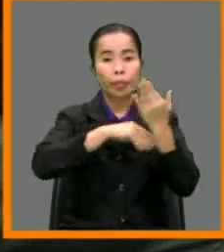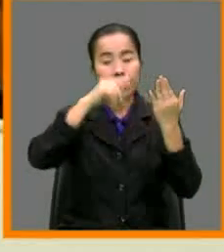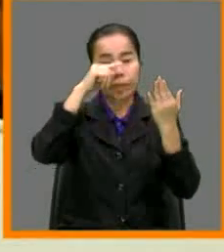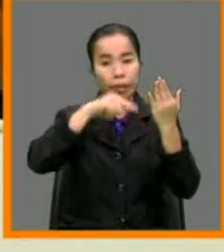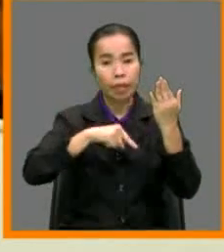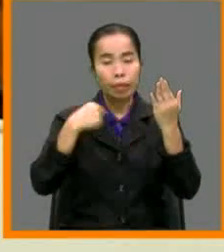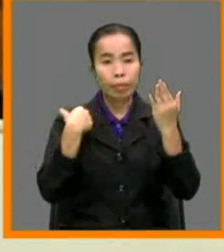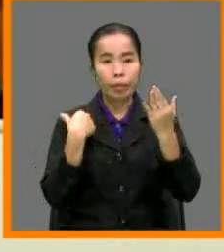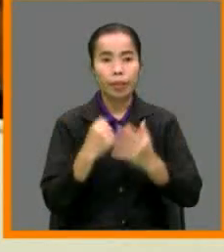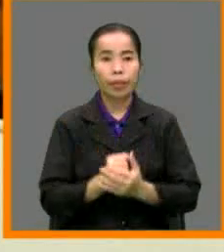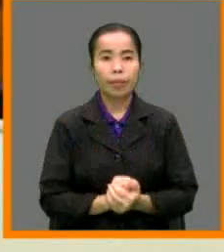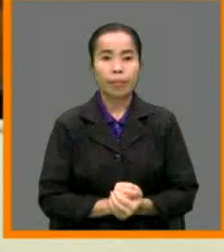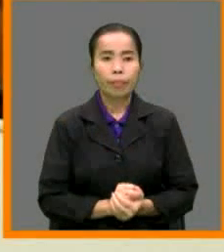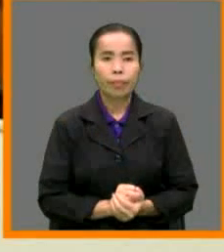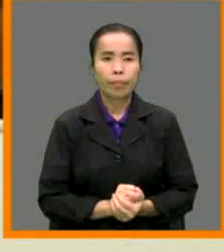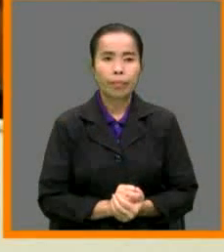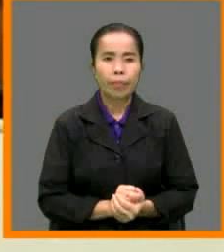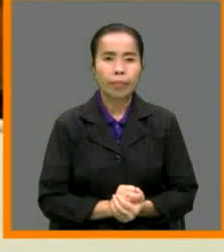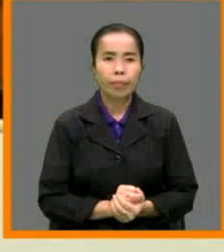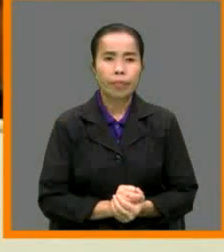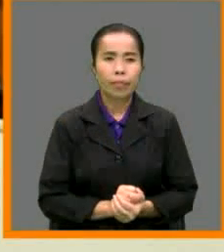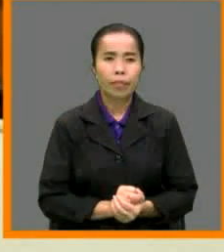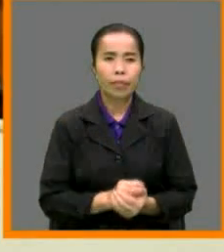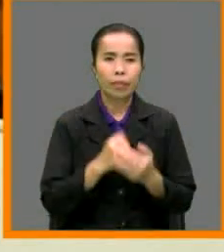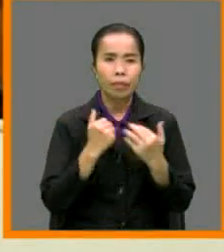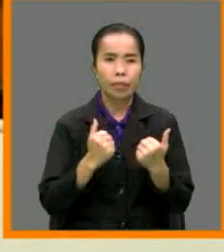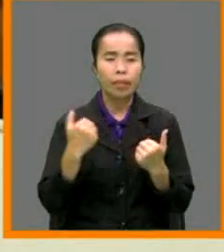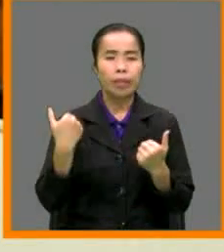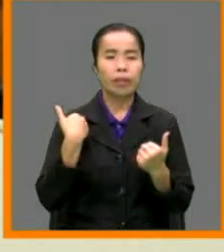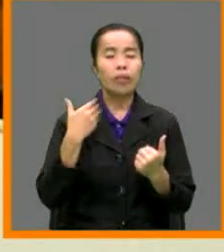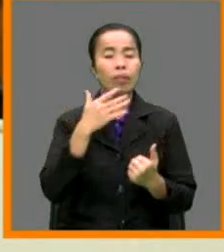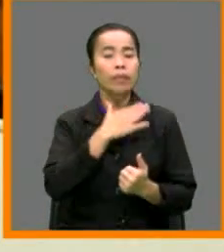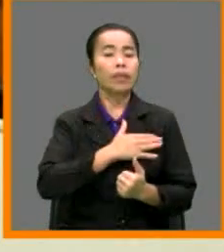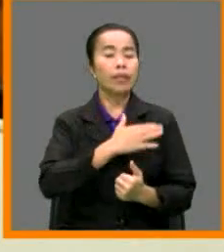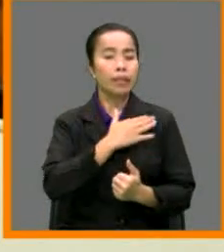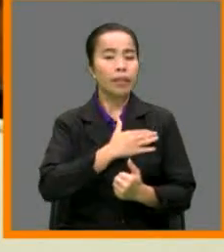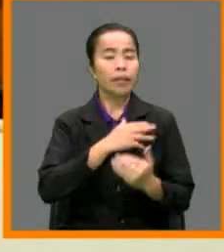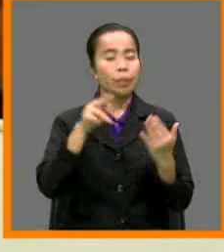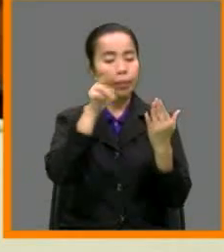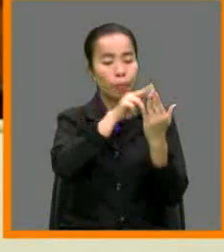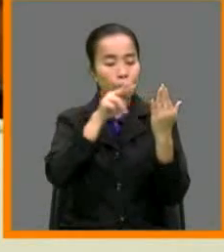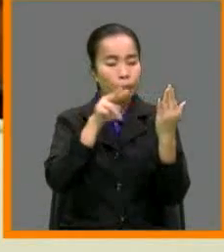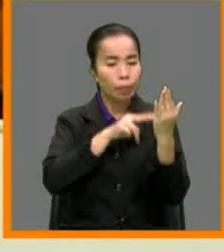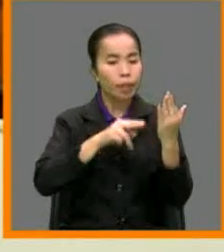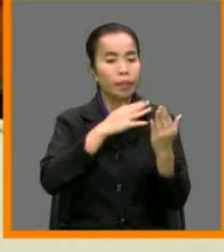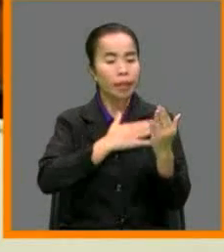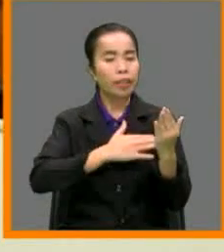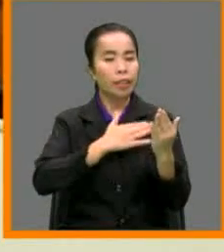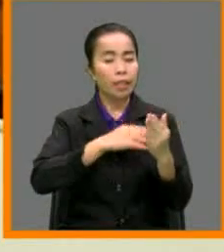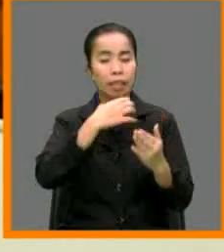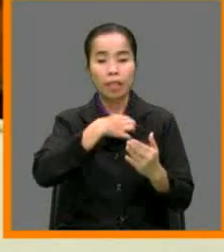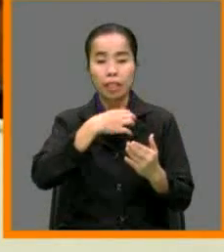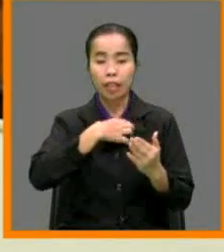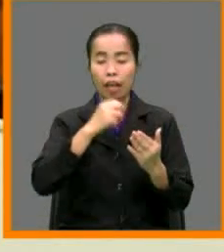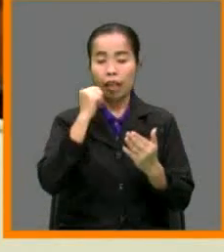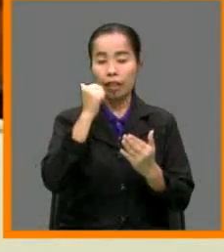างได ้ก็อดใจนะครับอยากทานอาหารอร่อยอร่อยก็ต้องใจเย็นต้องอดใจรอนิดนึง